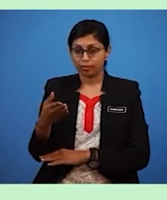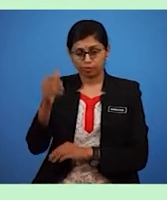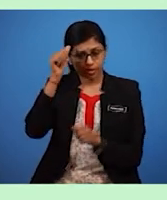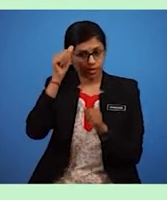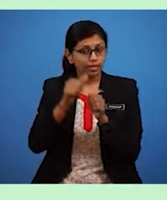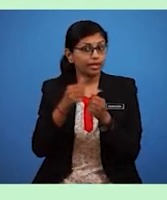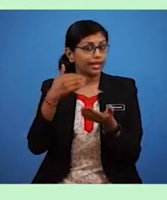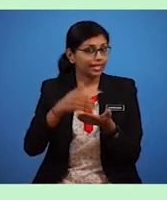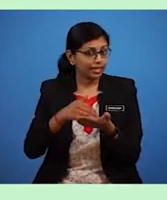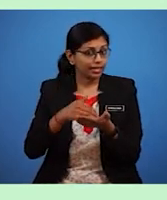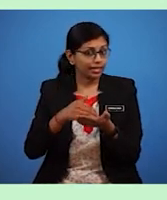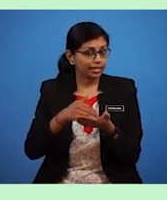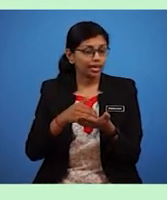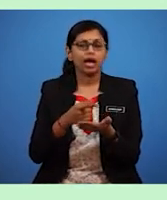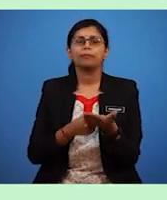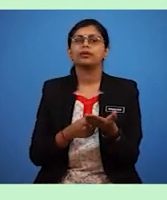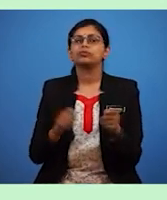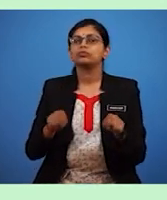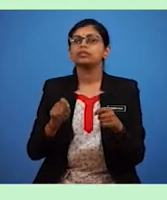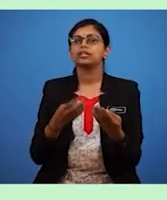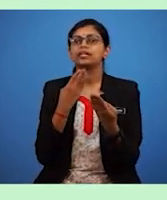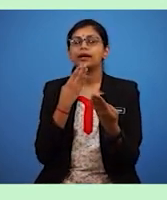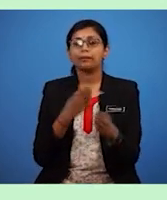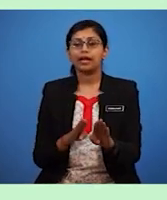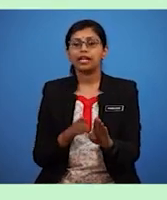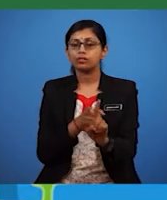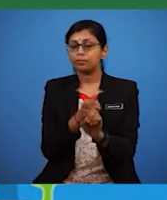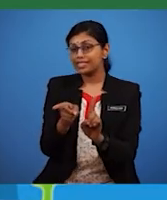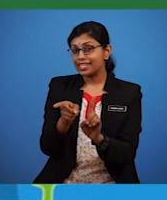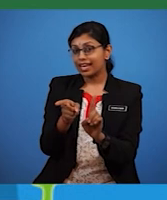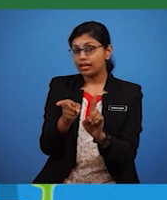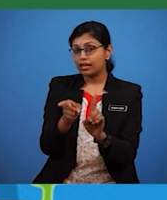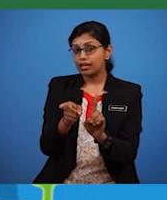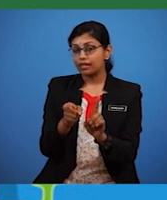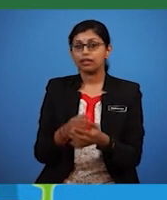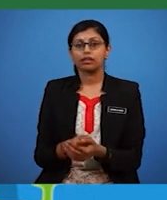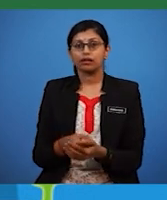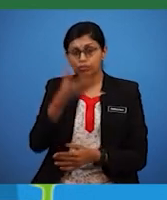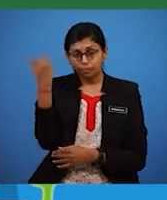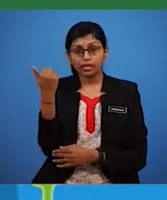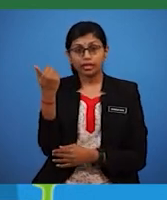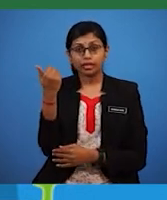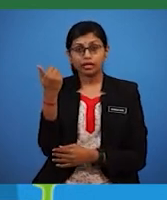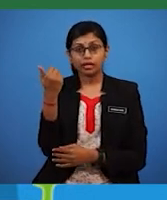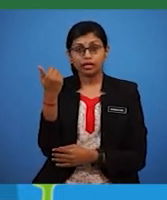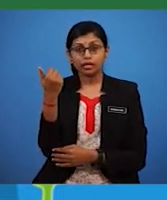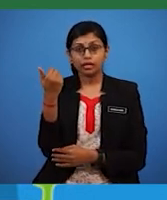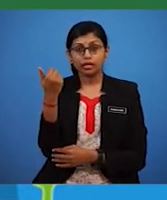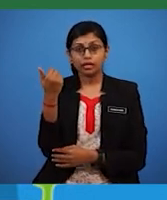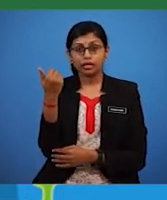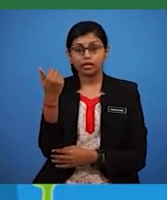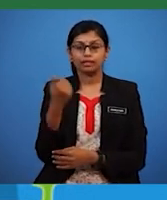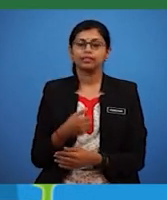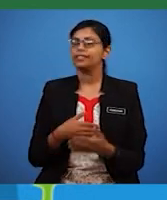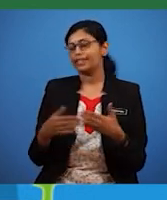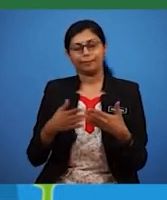masih ingat apakah itu tindak balas penyesaran? Hah? Dah lupa? Oh,